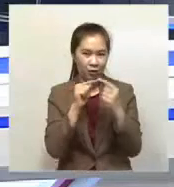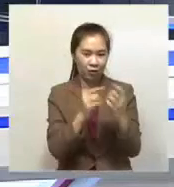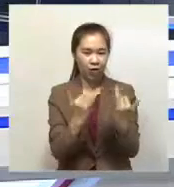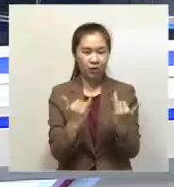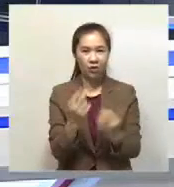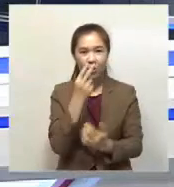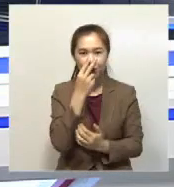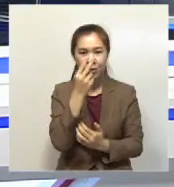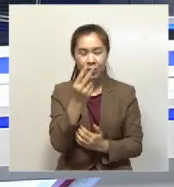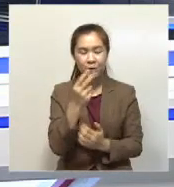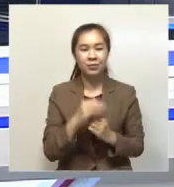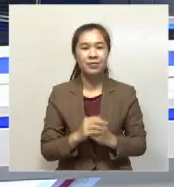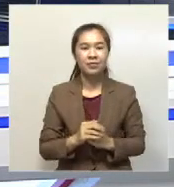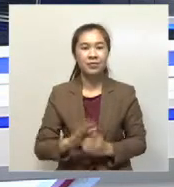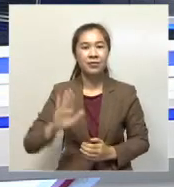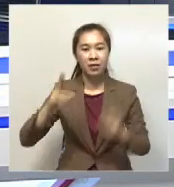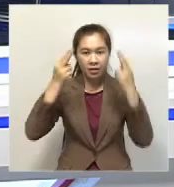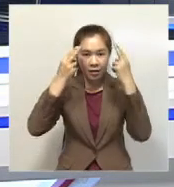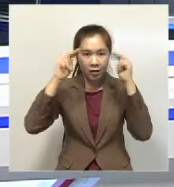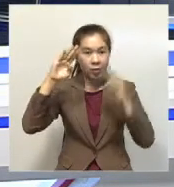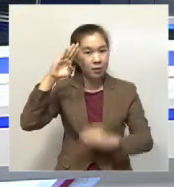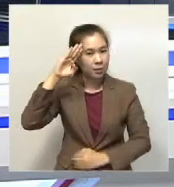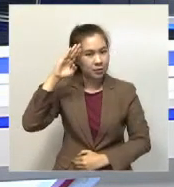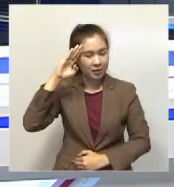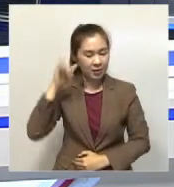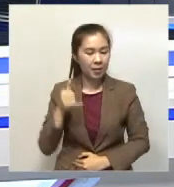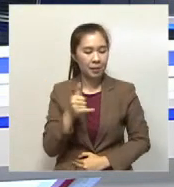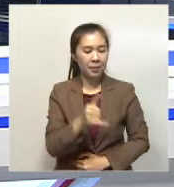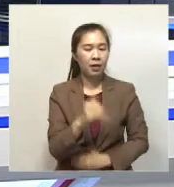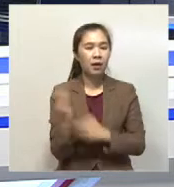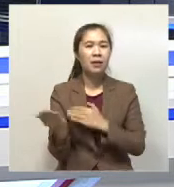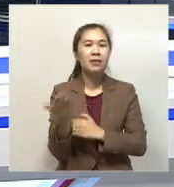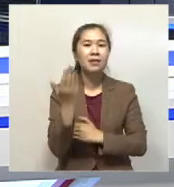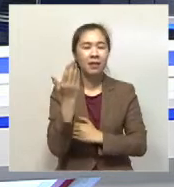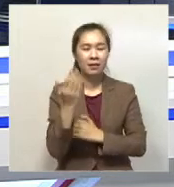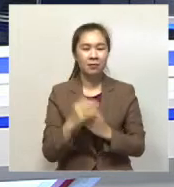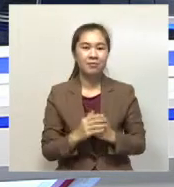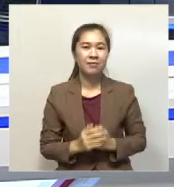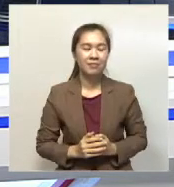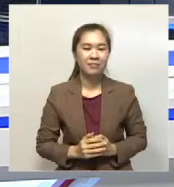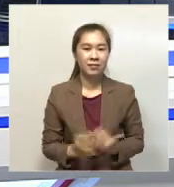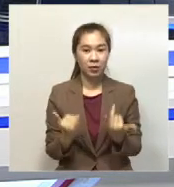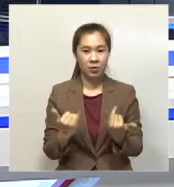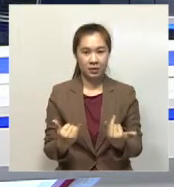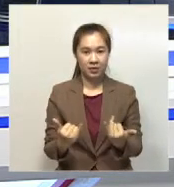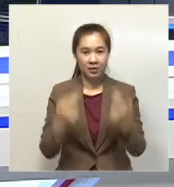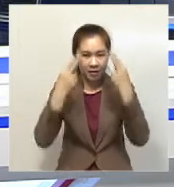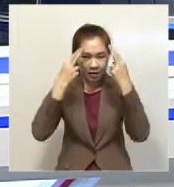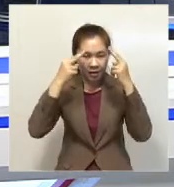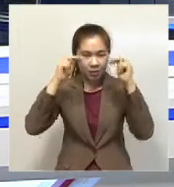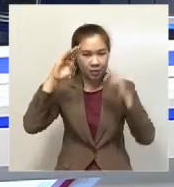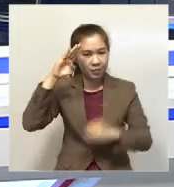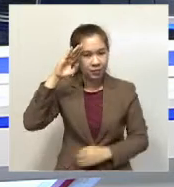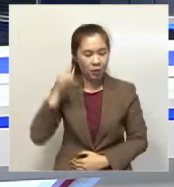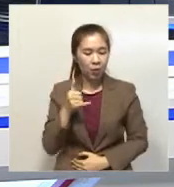ช่วงนี้พาไปดูบรรยากาศการลงพื้นที่ของนายกรัฐมนตรีนะคะไปตั้งแต่ช่วงเช้าเลยนะคะวันนี้นายกรัฐมนตรีลงพื้น